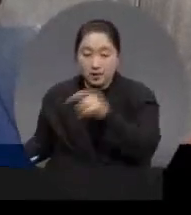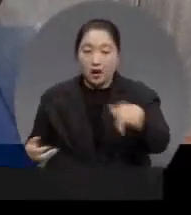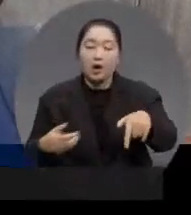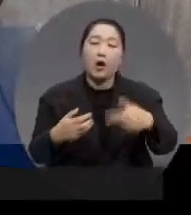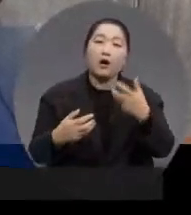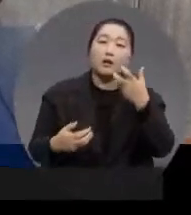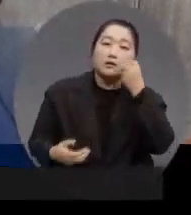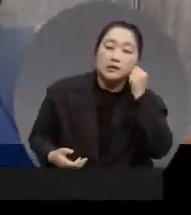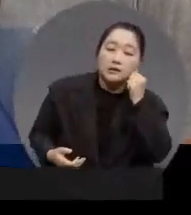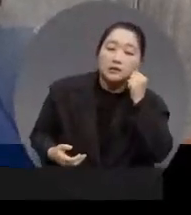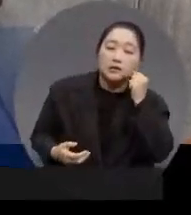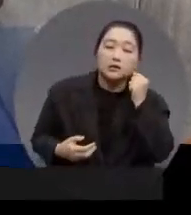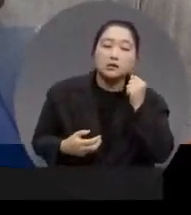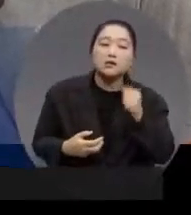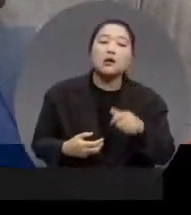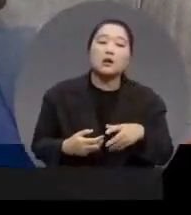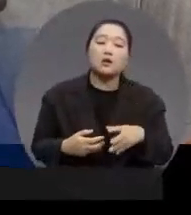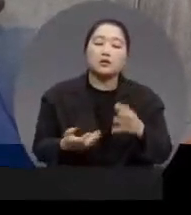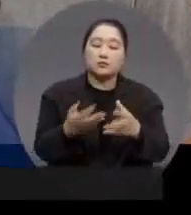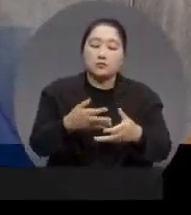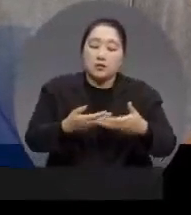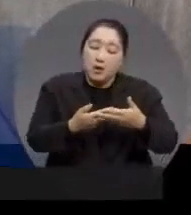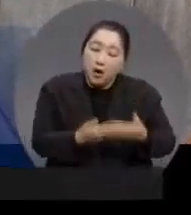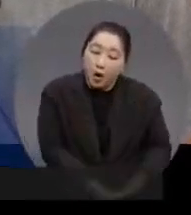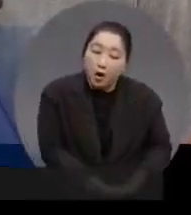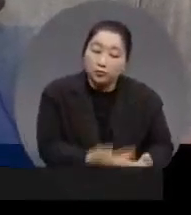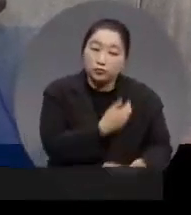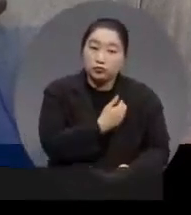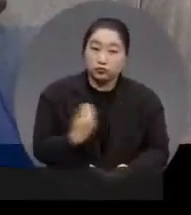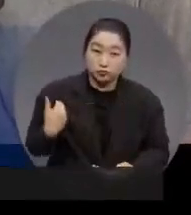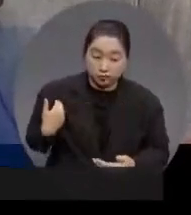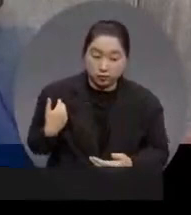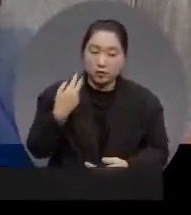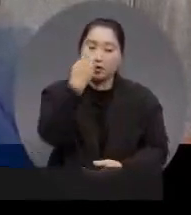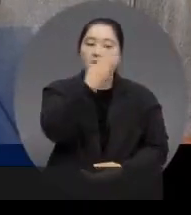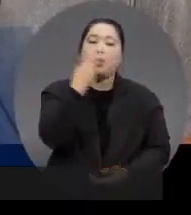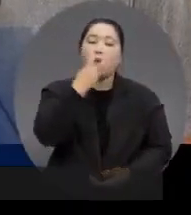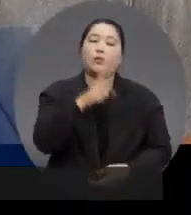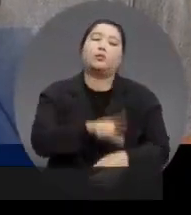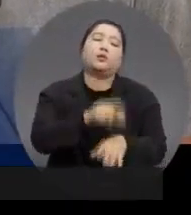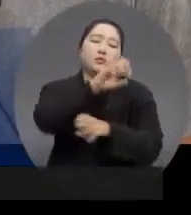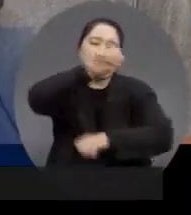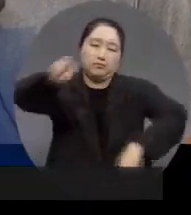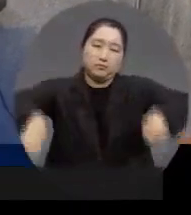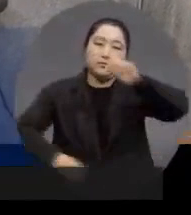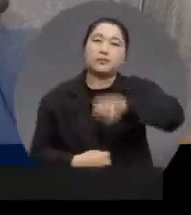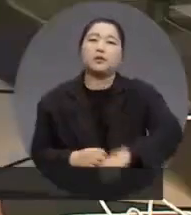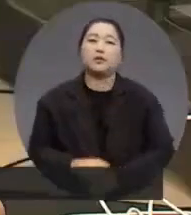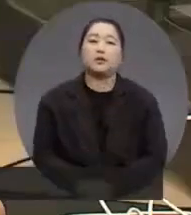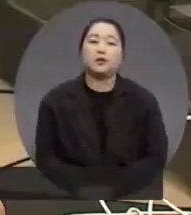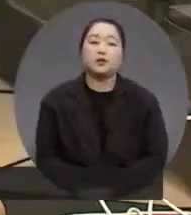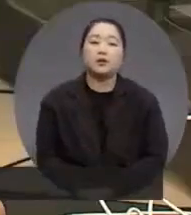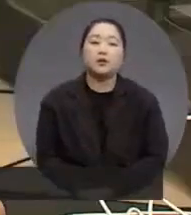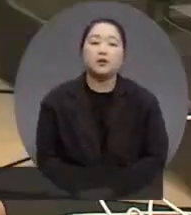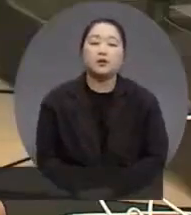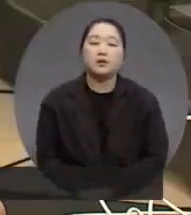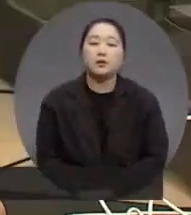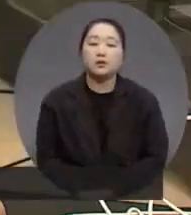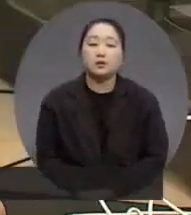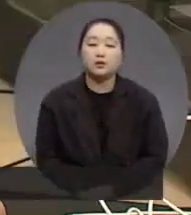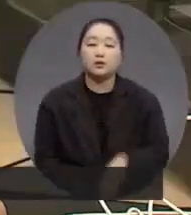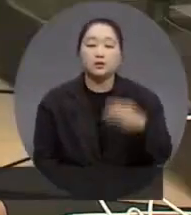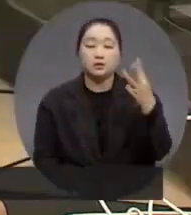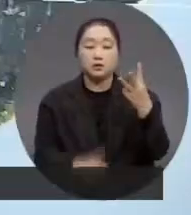석재가 훼손된 경우도 있었기 때문에 충분한 하중을 받을 수 있는지 그런 검토가 상당한 시간이 걸렸습니다. 3D